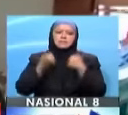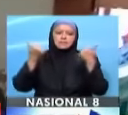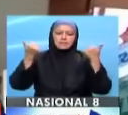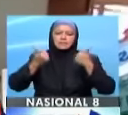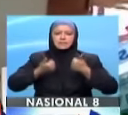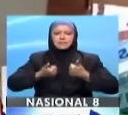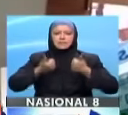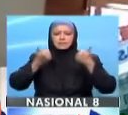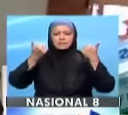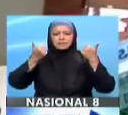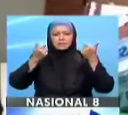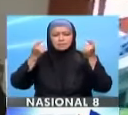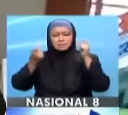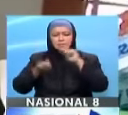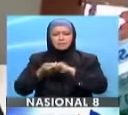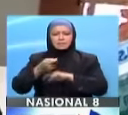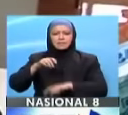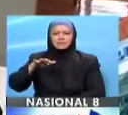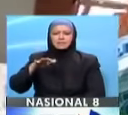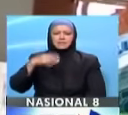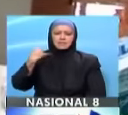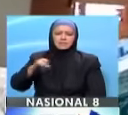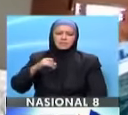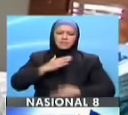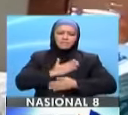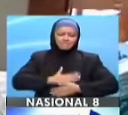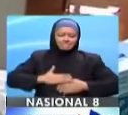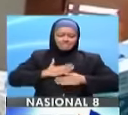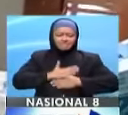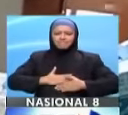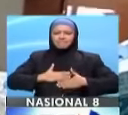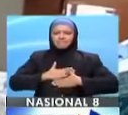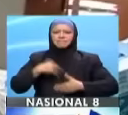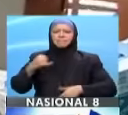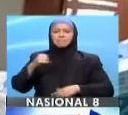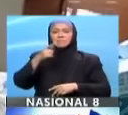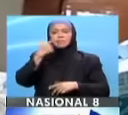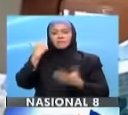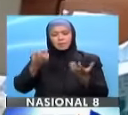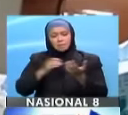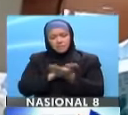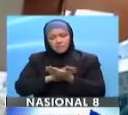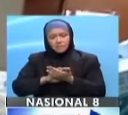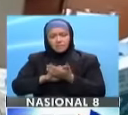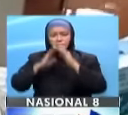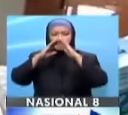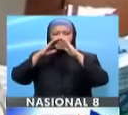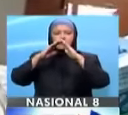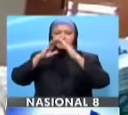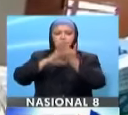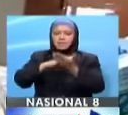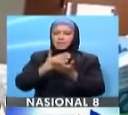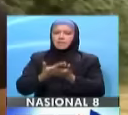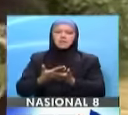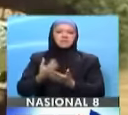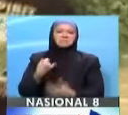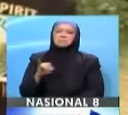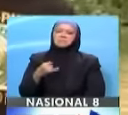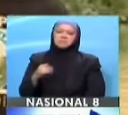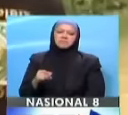nak sonok-sonok kan. Macam apa nak kemas rumah, nak masuk tu memang dah tak boleh dah.